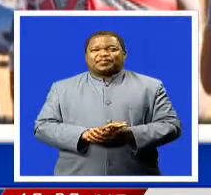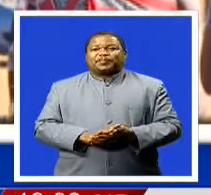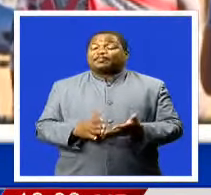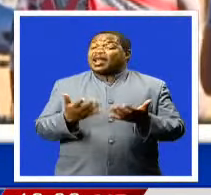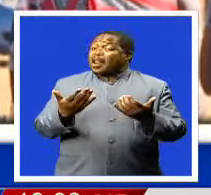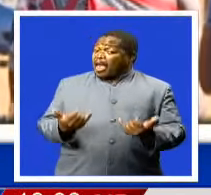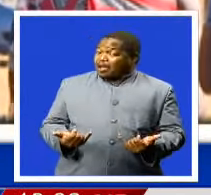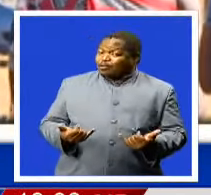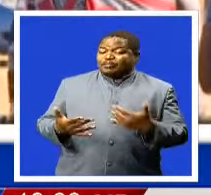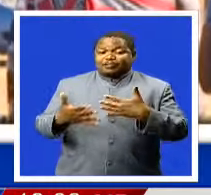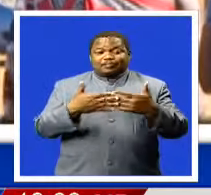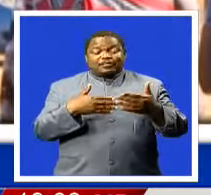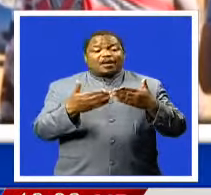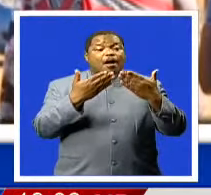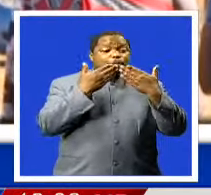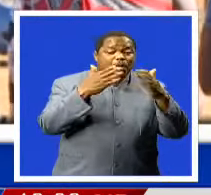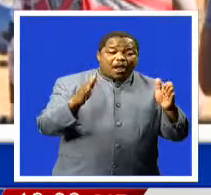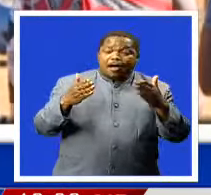ezulwini.